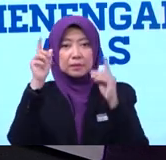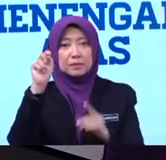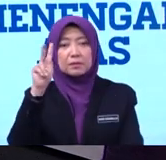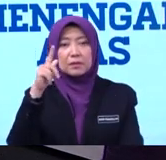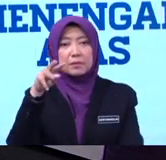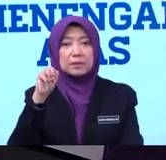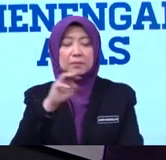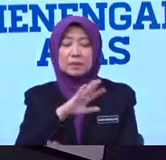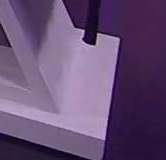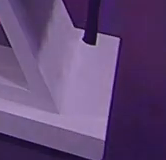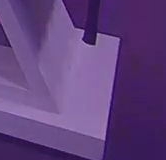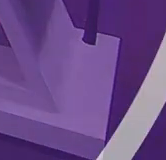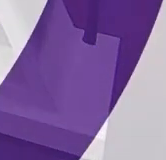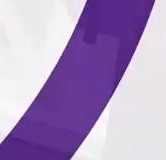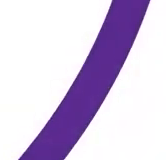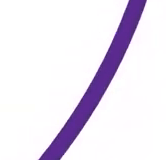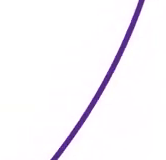PPM jangan kemana-mana